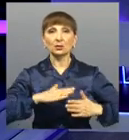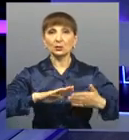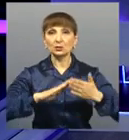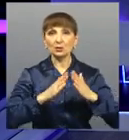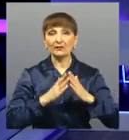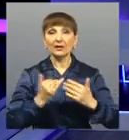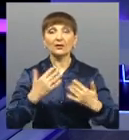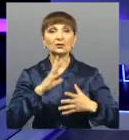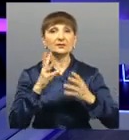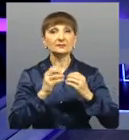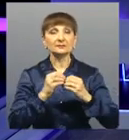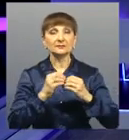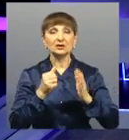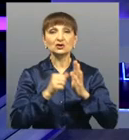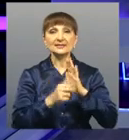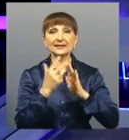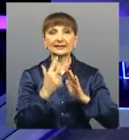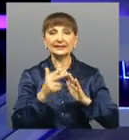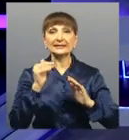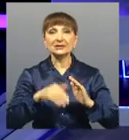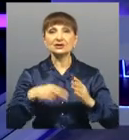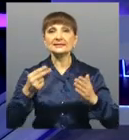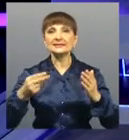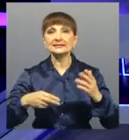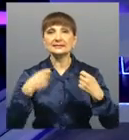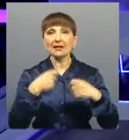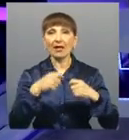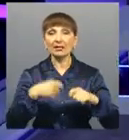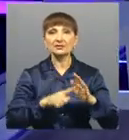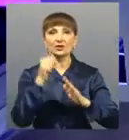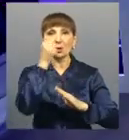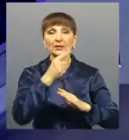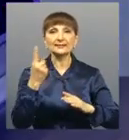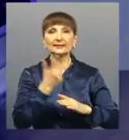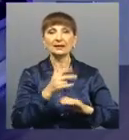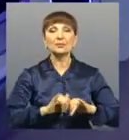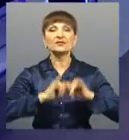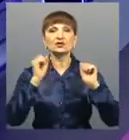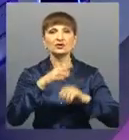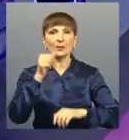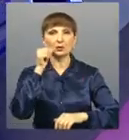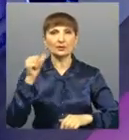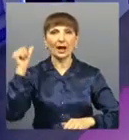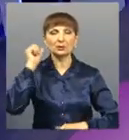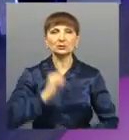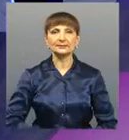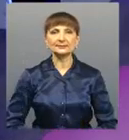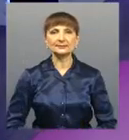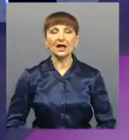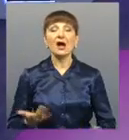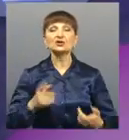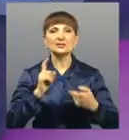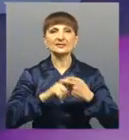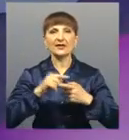и заключили 63 тысячи сделок с начала года, что на треть превышает прошлогодний показатель. С чем